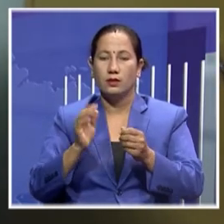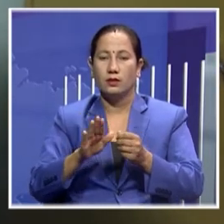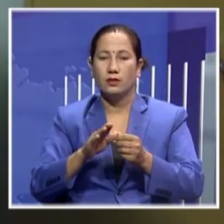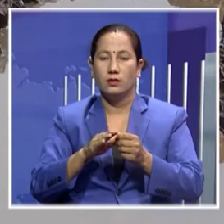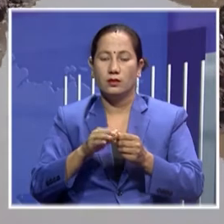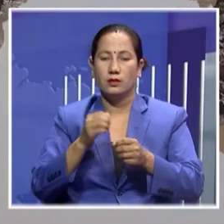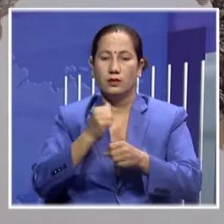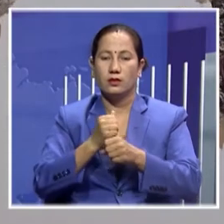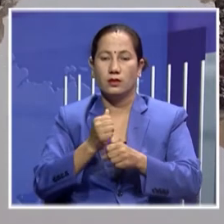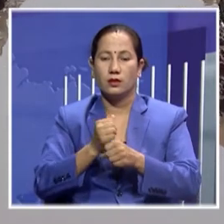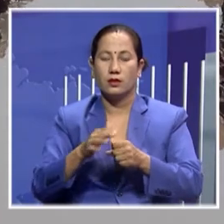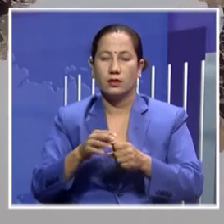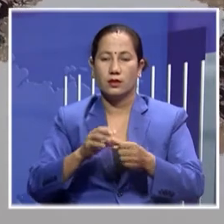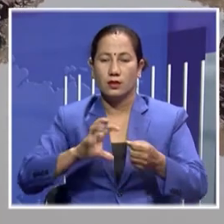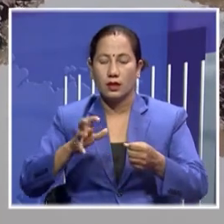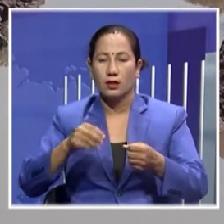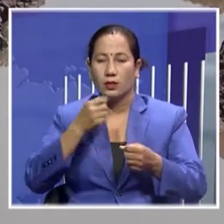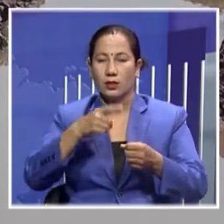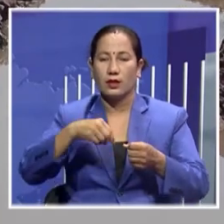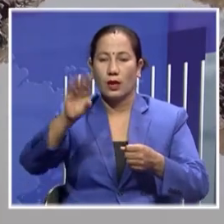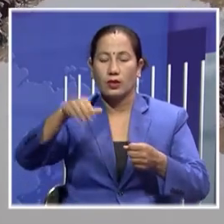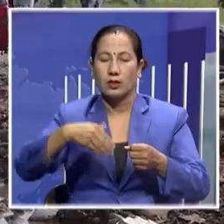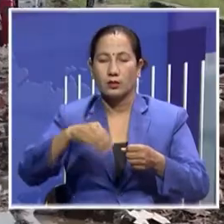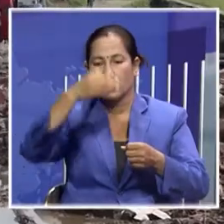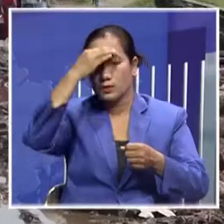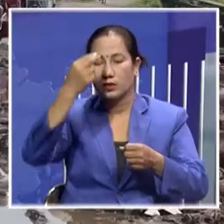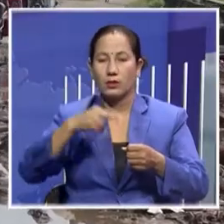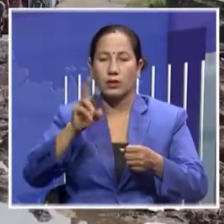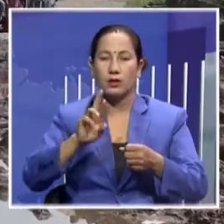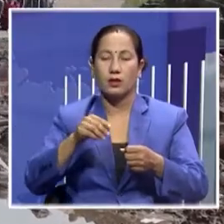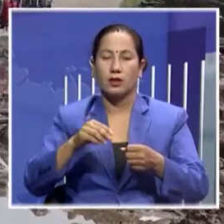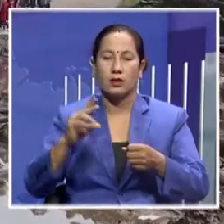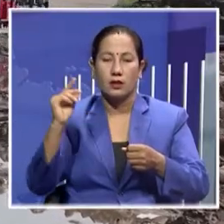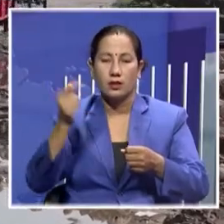काम गरिरहेका छौँ। स्थानीयले भने आवत जावतमा निकै समस्या भइरहेकोले